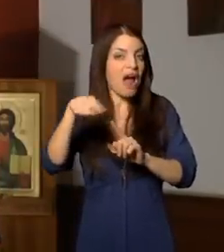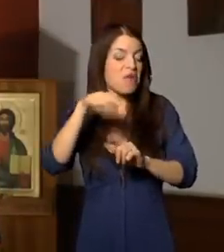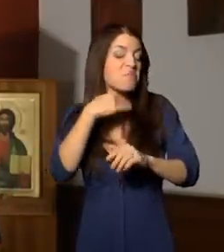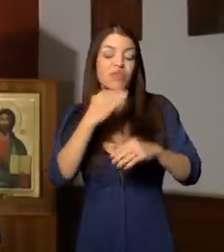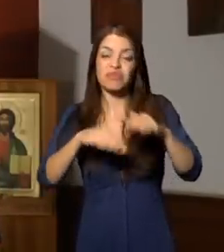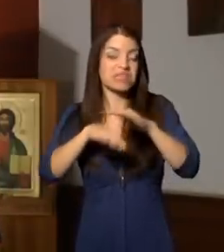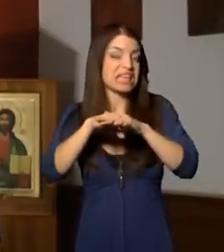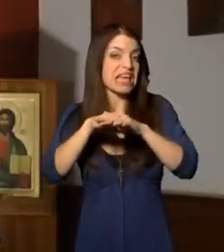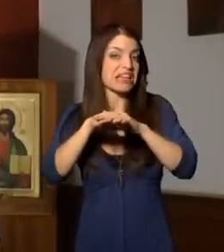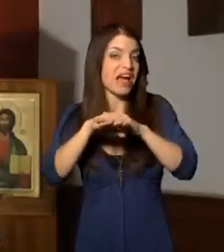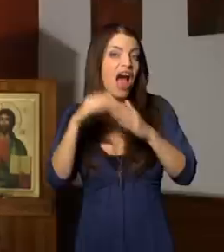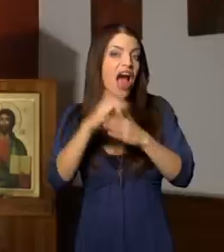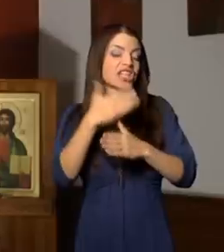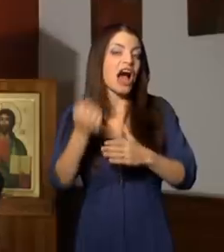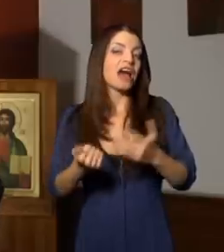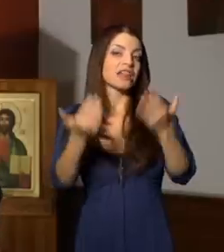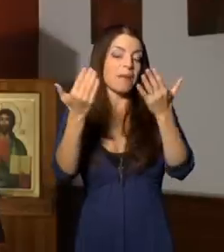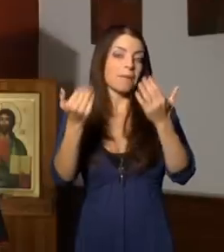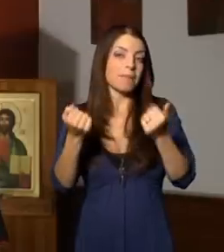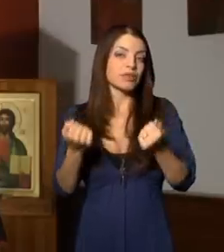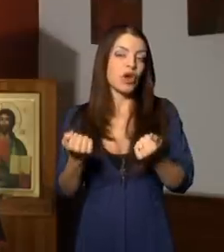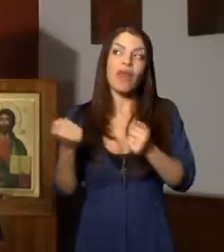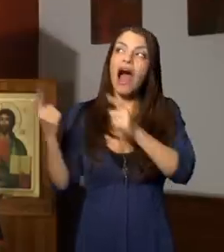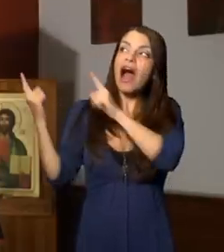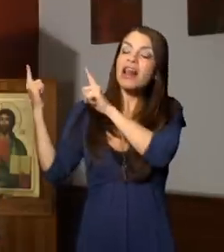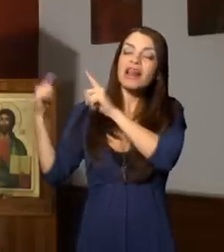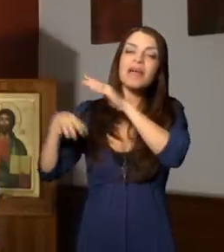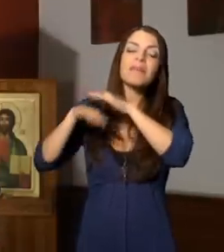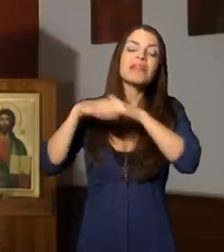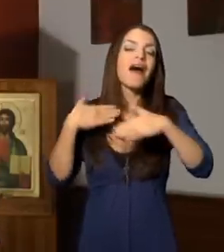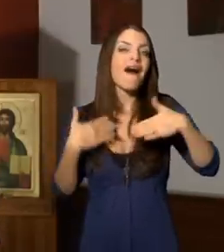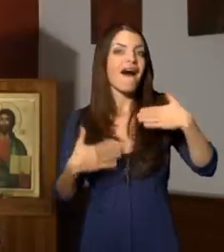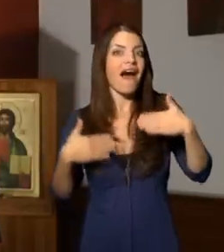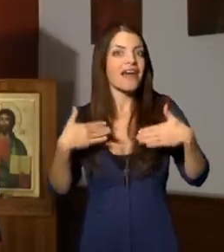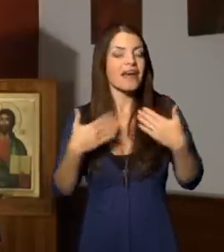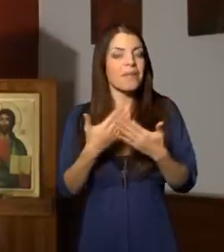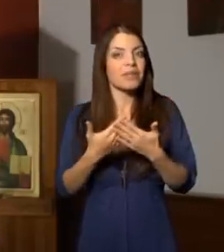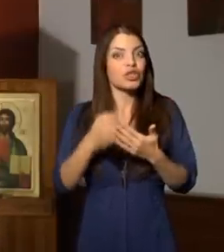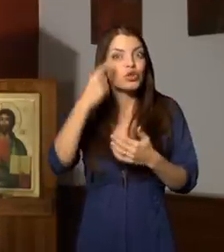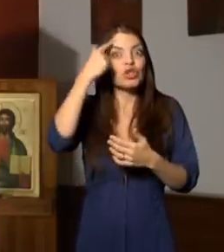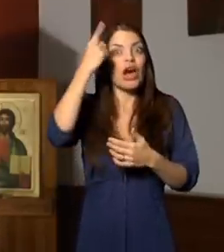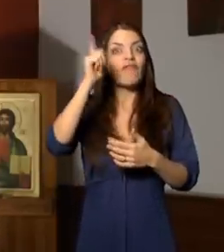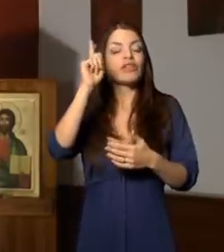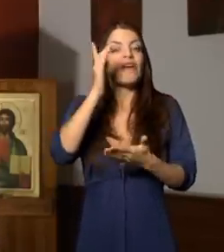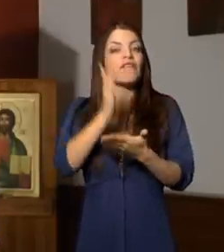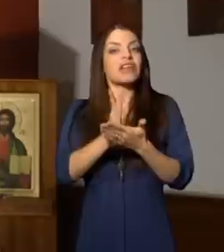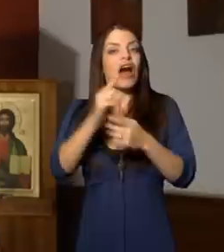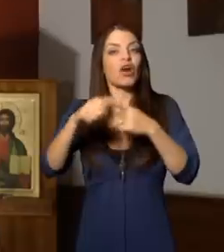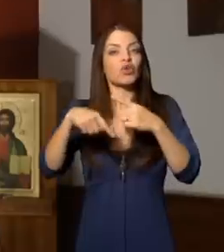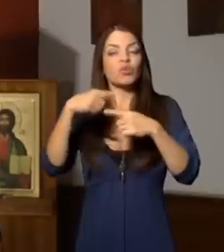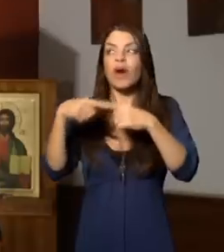li nkunu mdawlin mill-Mulej u mill-kelma tiegħu biex insiru nafu x'inhi l-verità